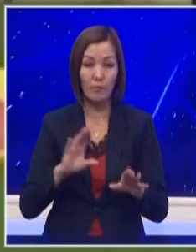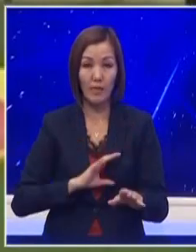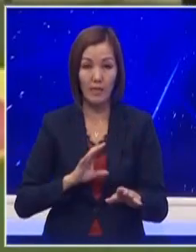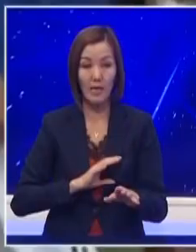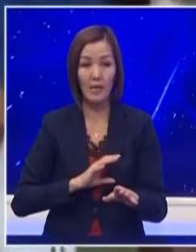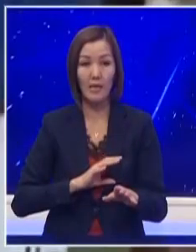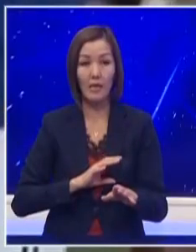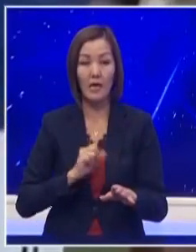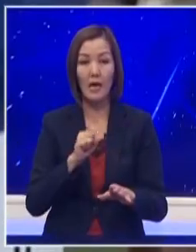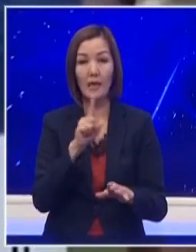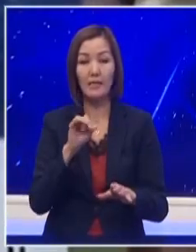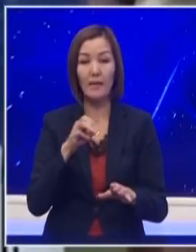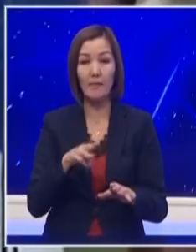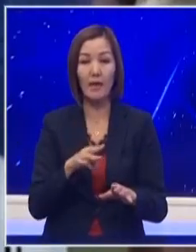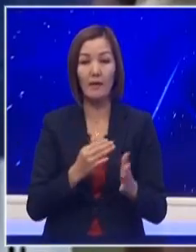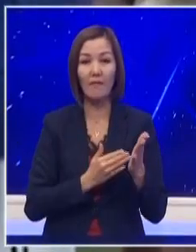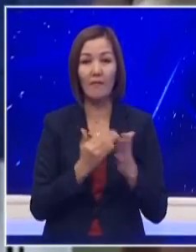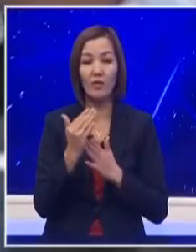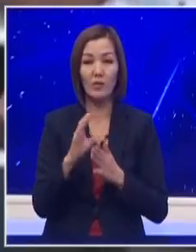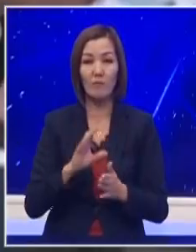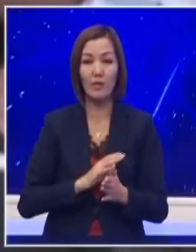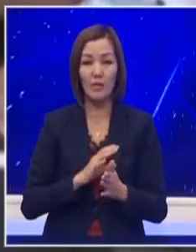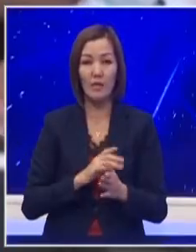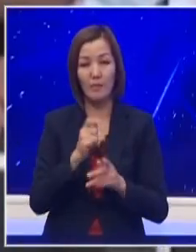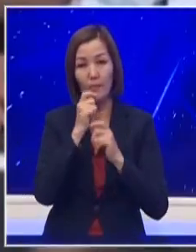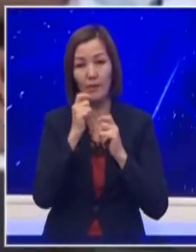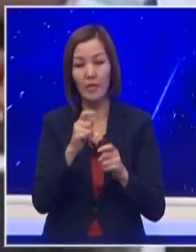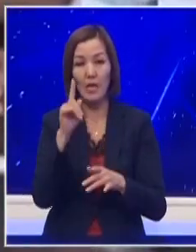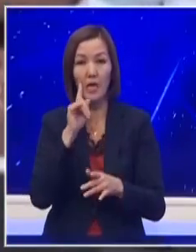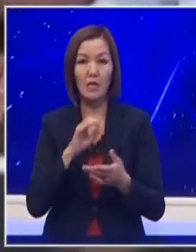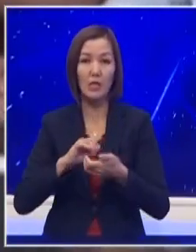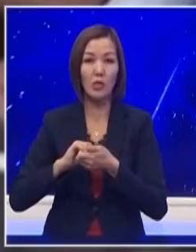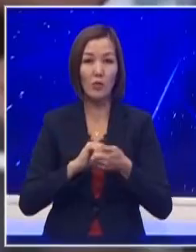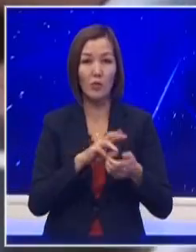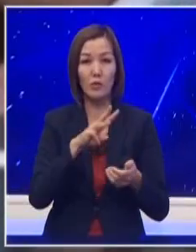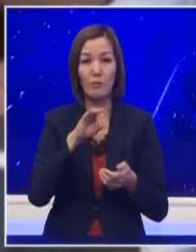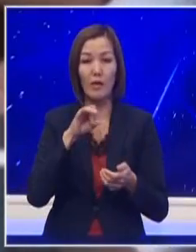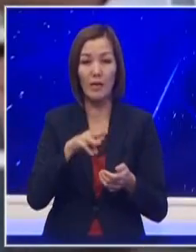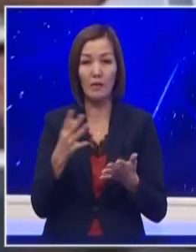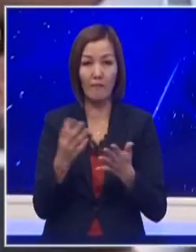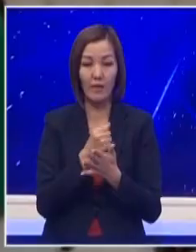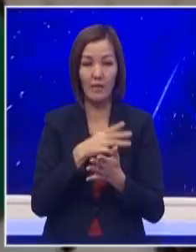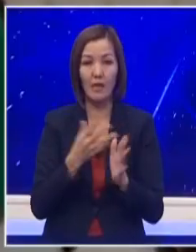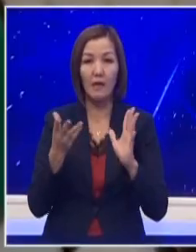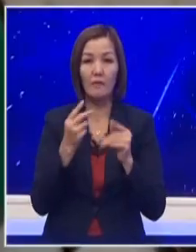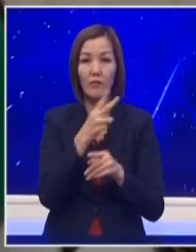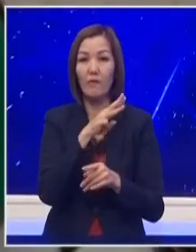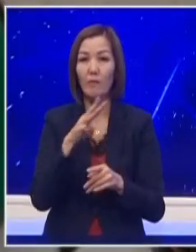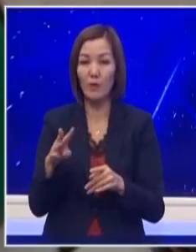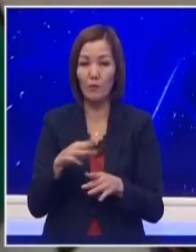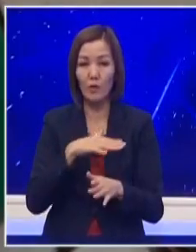сагабылов и муллера Азамат медаль высшие пробы для сборной принес Борис Казакша курьез Марат матуллаев всего две минуты